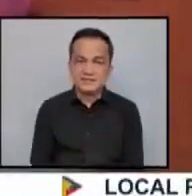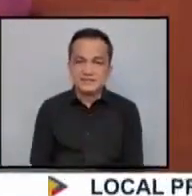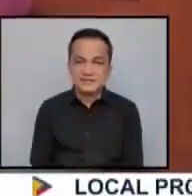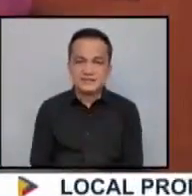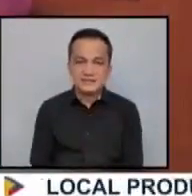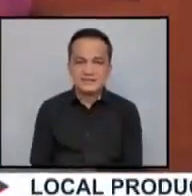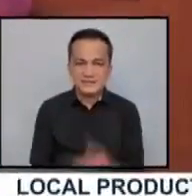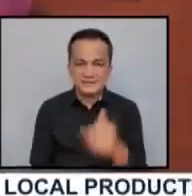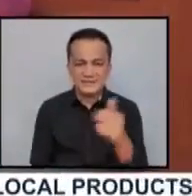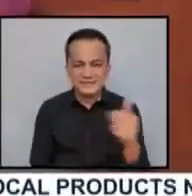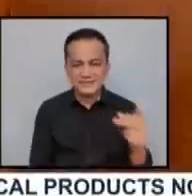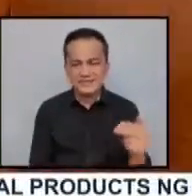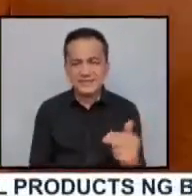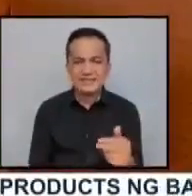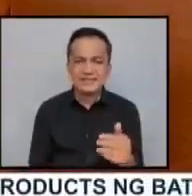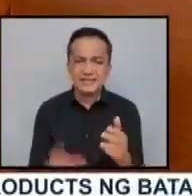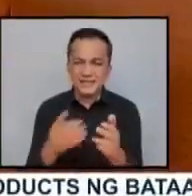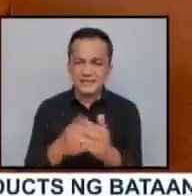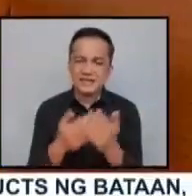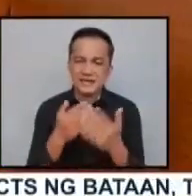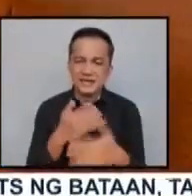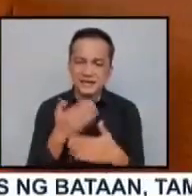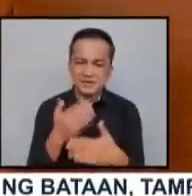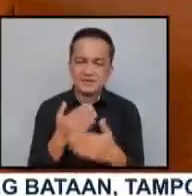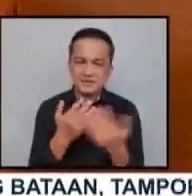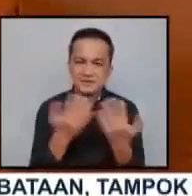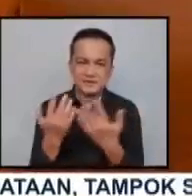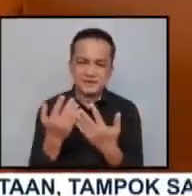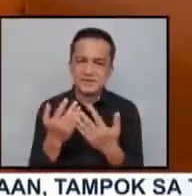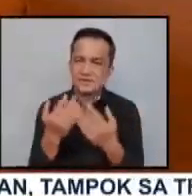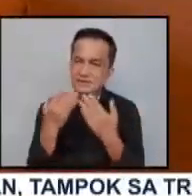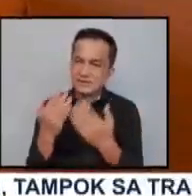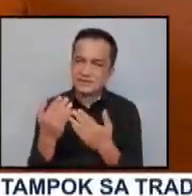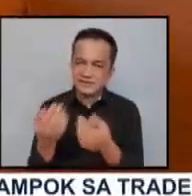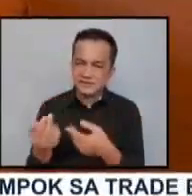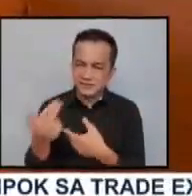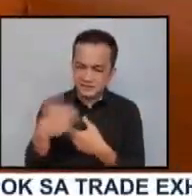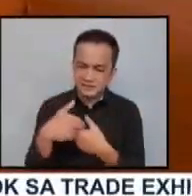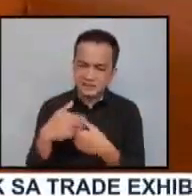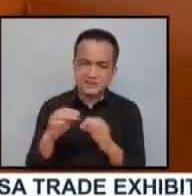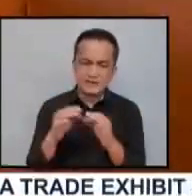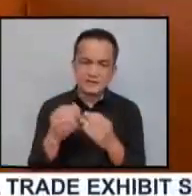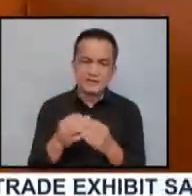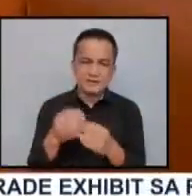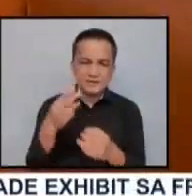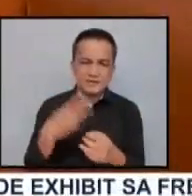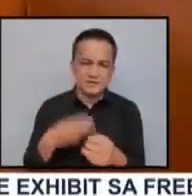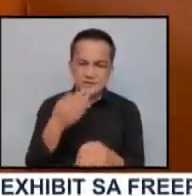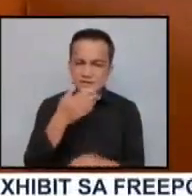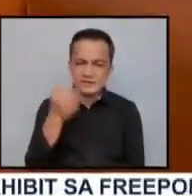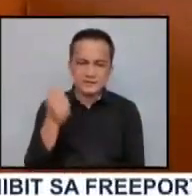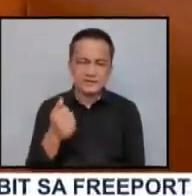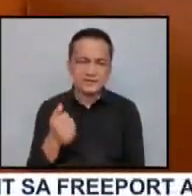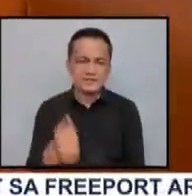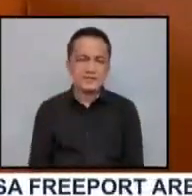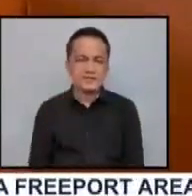Okay na. Again, Attorney, happy birthday. Thank you, Gab. Thank you for joining our family. We thank wish you, you all the thank best. Thank you. Happy birthday, Attorney.